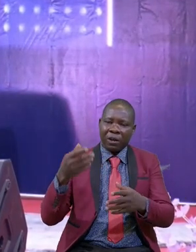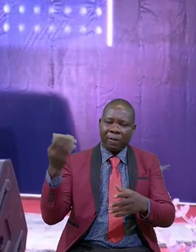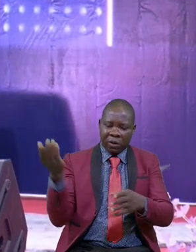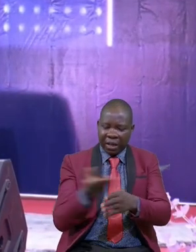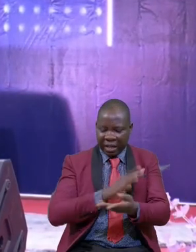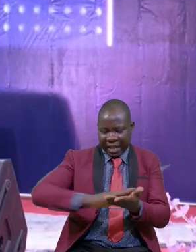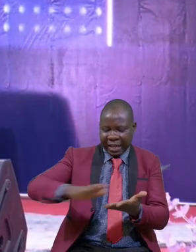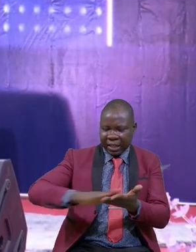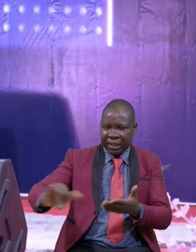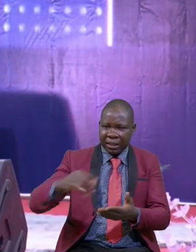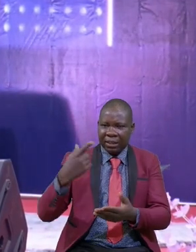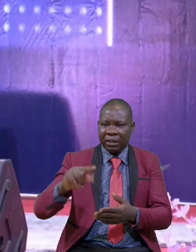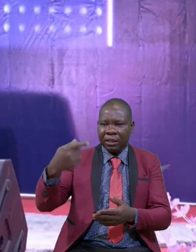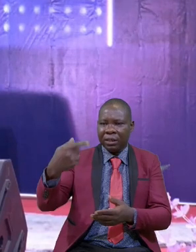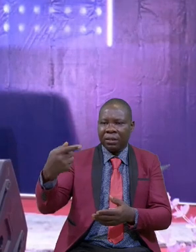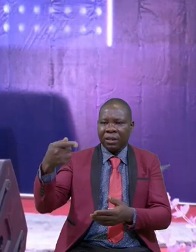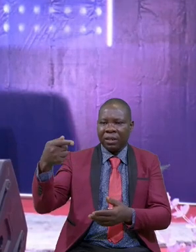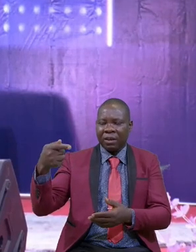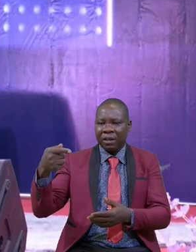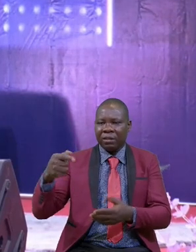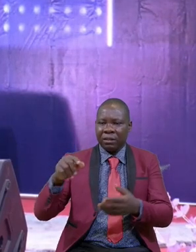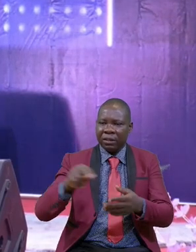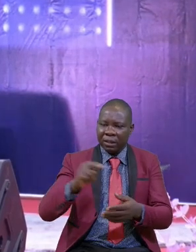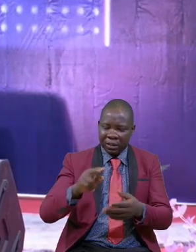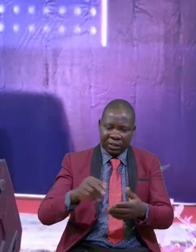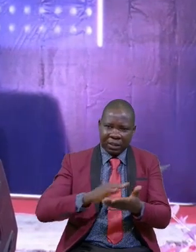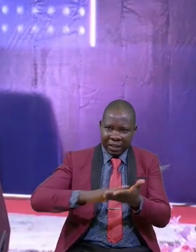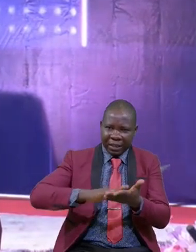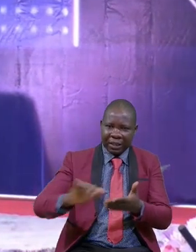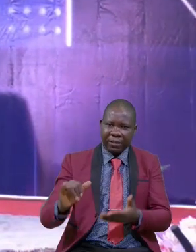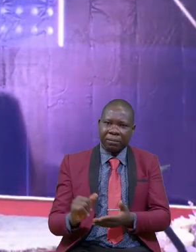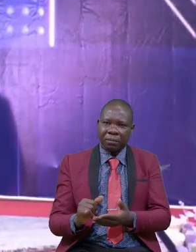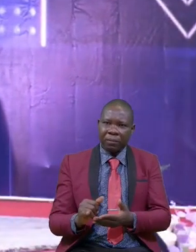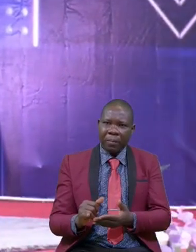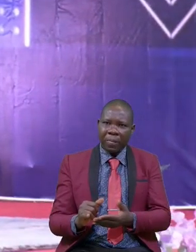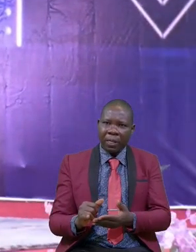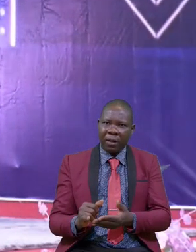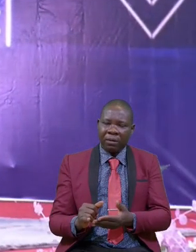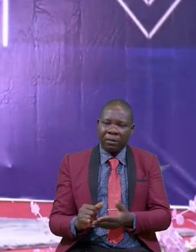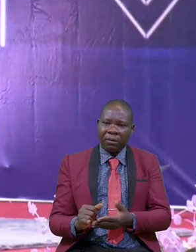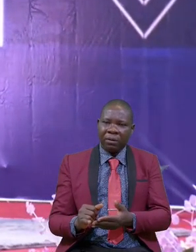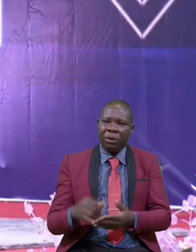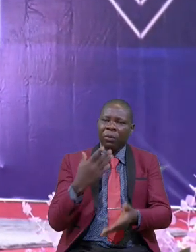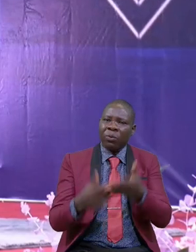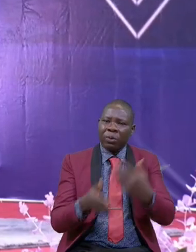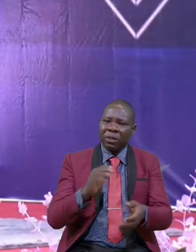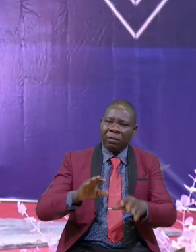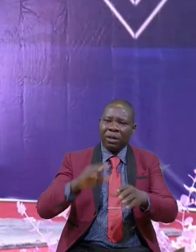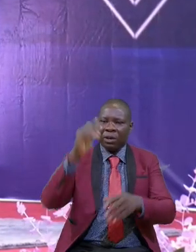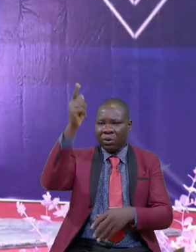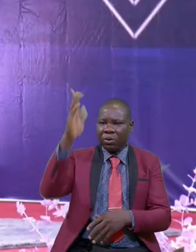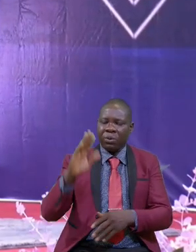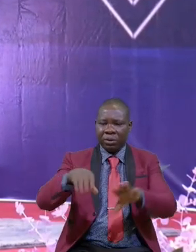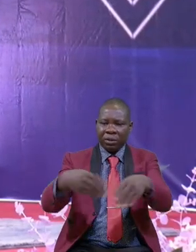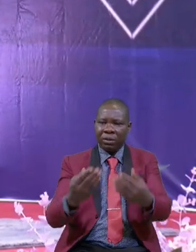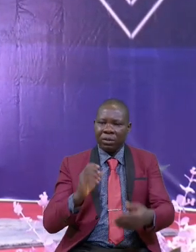faut couper. Plowing. Et ça l'a besoin. Donc a, vous devez toujours constater qu'est-ce que soit ce que Dieu nous donne,